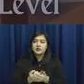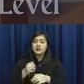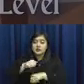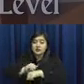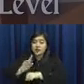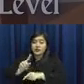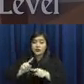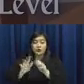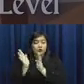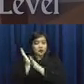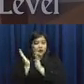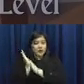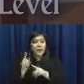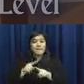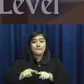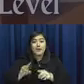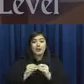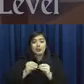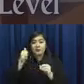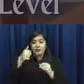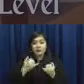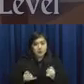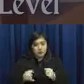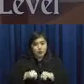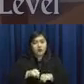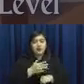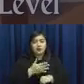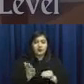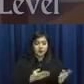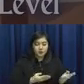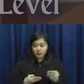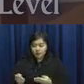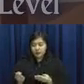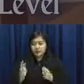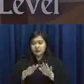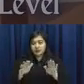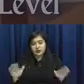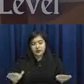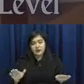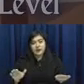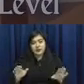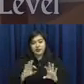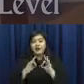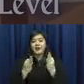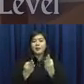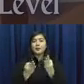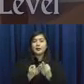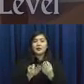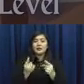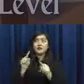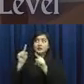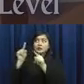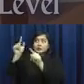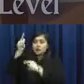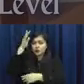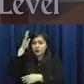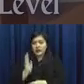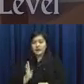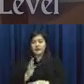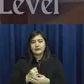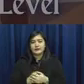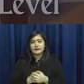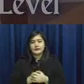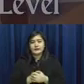lahat, ilapit ang ating pamilya o ang ating mga anak sa ating Panginoon. Yeah, amen? That's yung right.